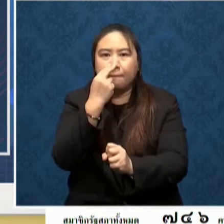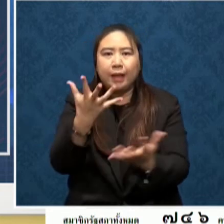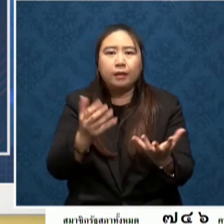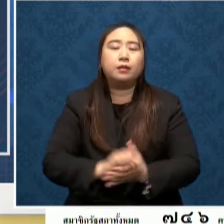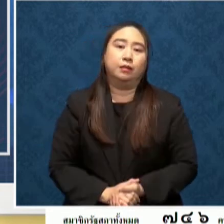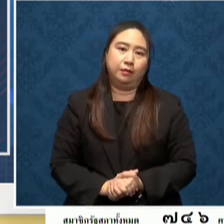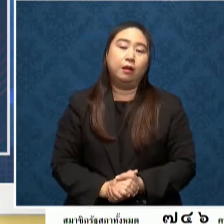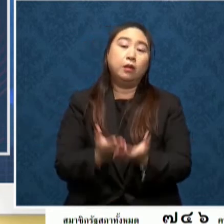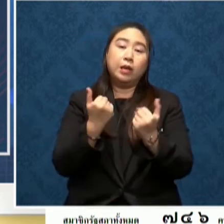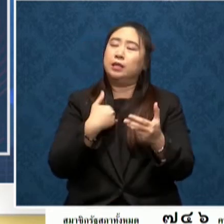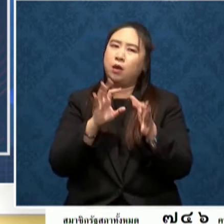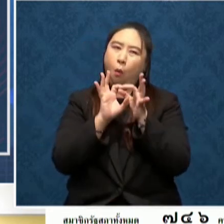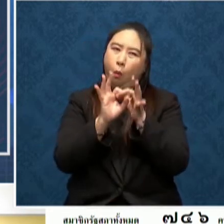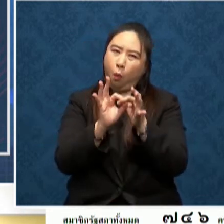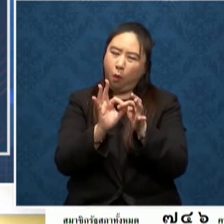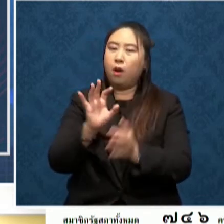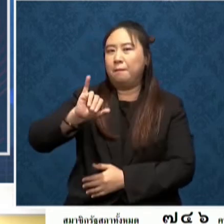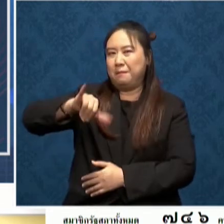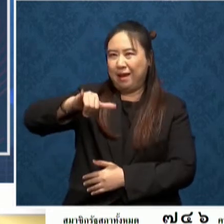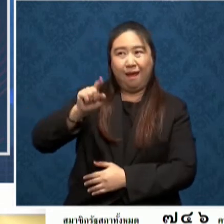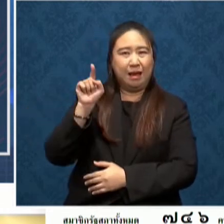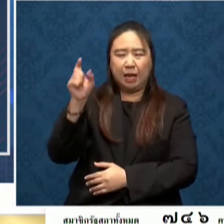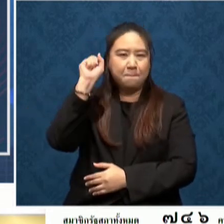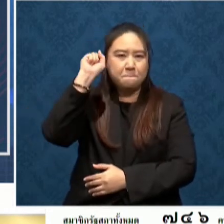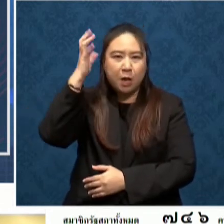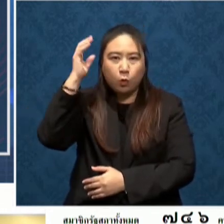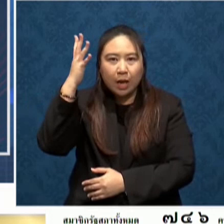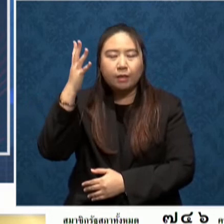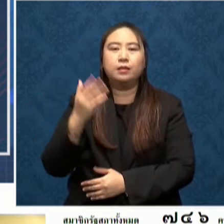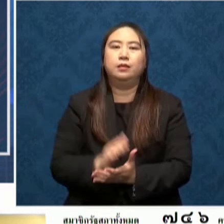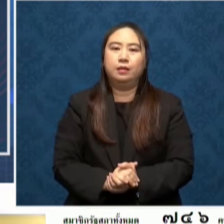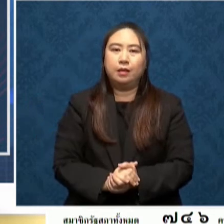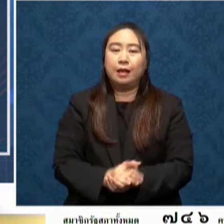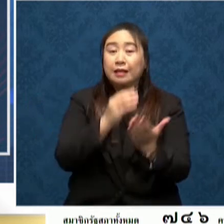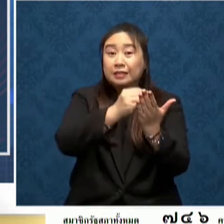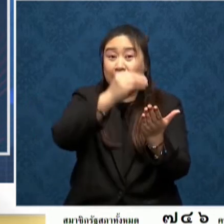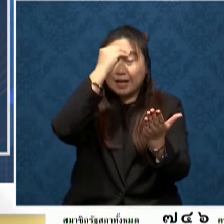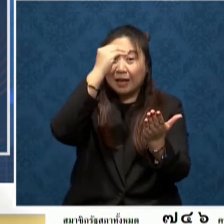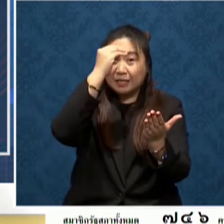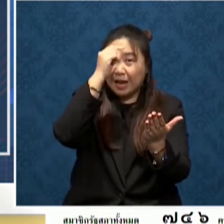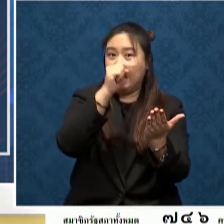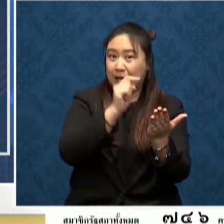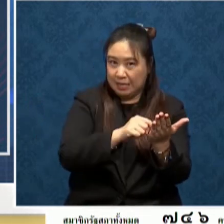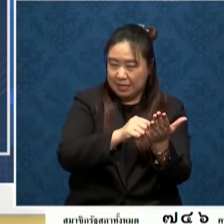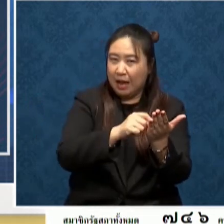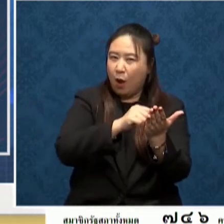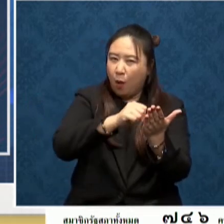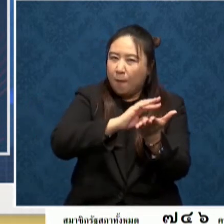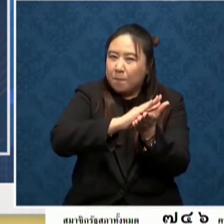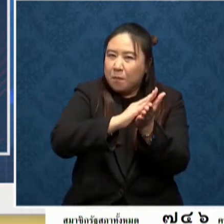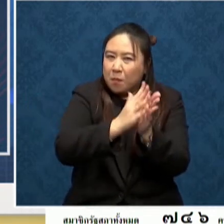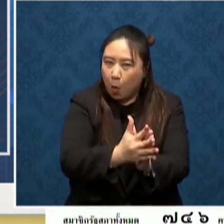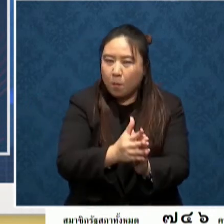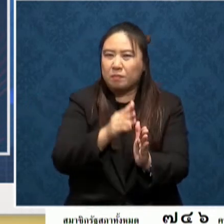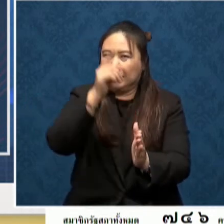สิ่งที่ดฉักงวนมาก วาท่านอาจจะไม่ได้เข้าใจหลักการในการปัติรูปการศึกษาอย่างแท้จริง